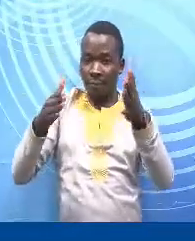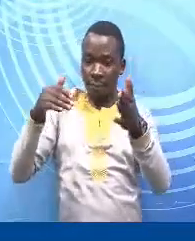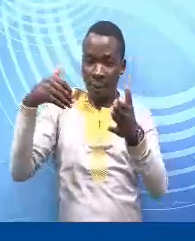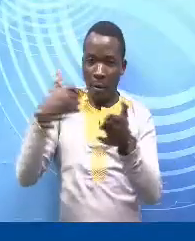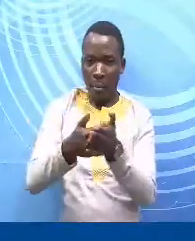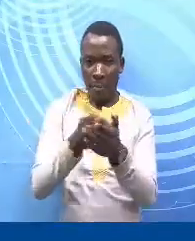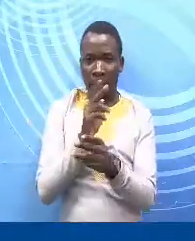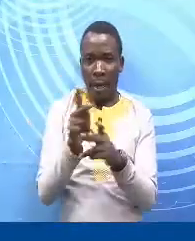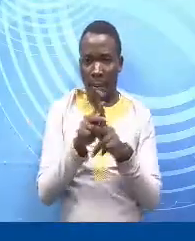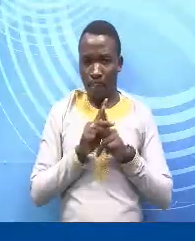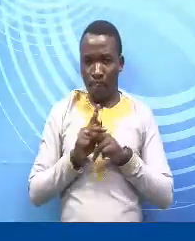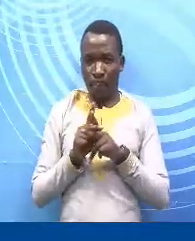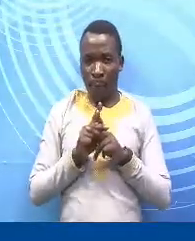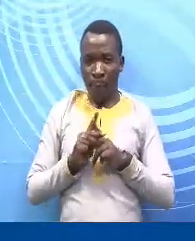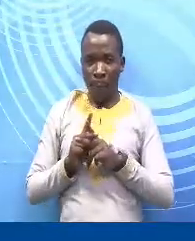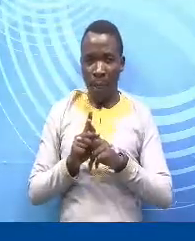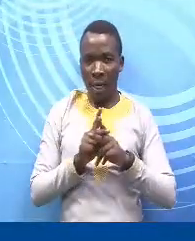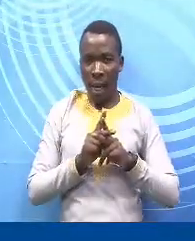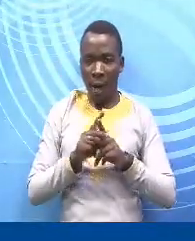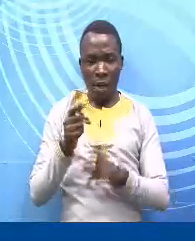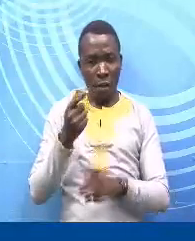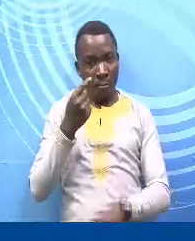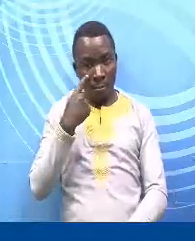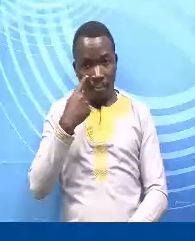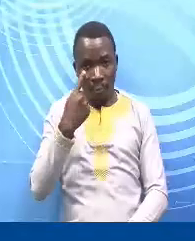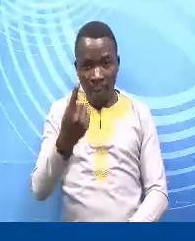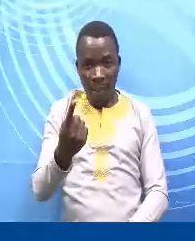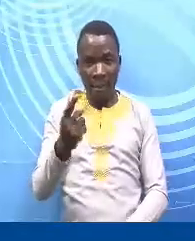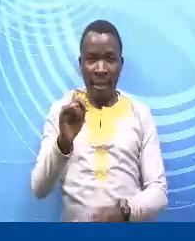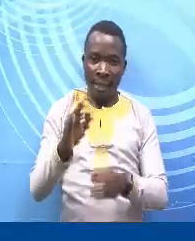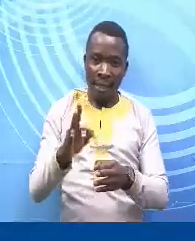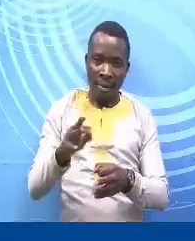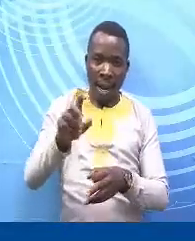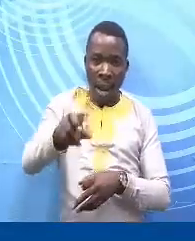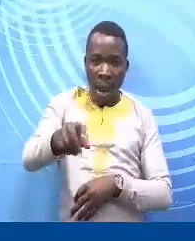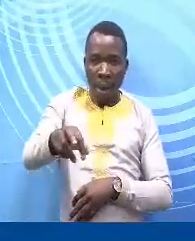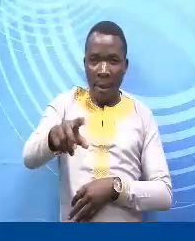bakitonda, ntabwo ari uguhagarara, ni ukwitonda kugira ngo ubanze urebe ko niba ba banyamaguru